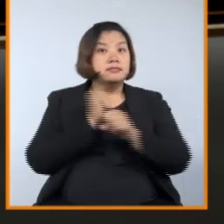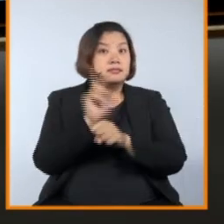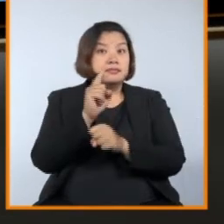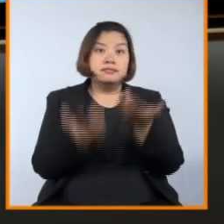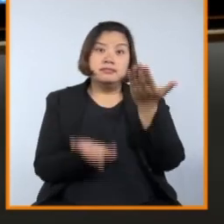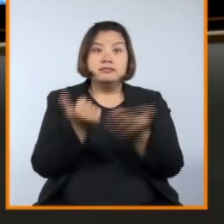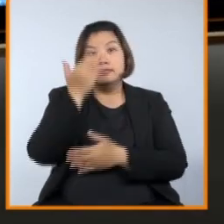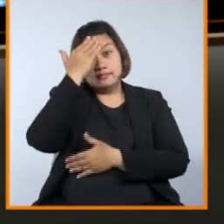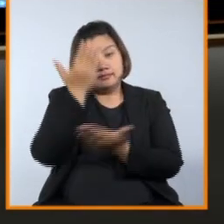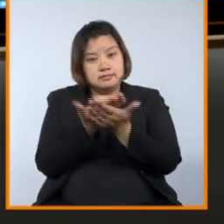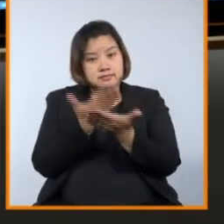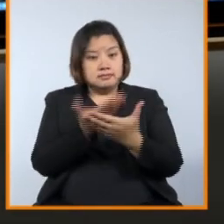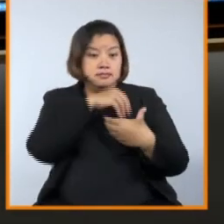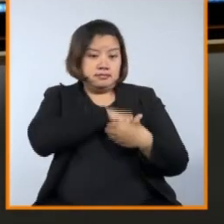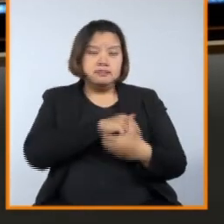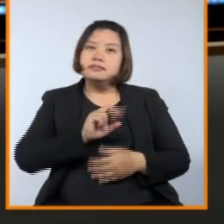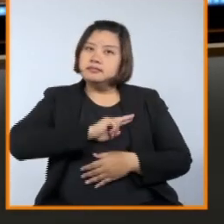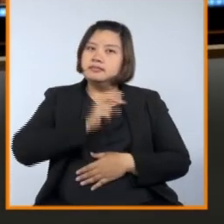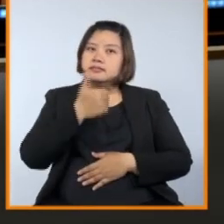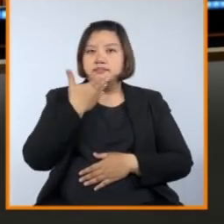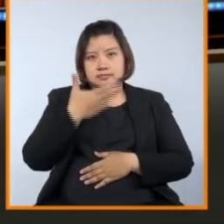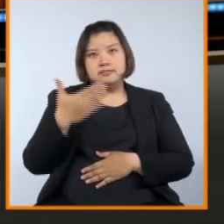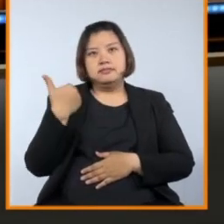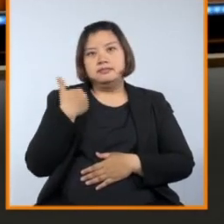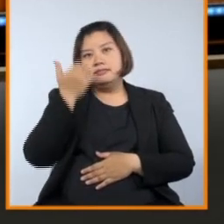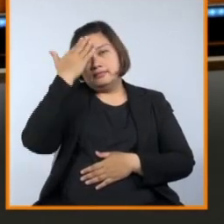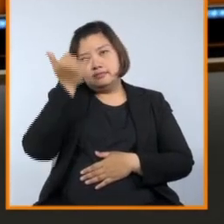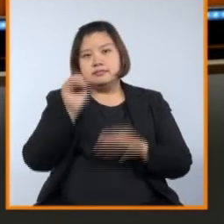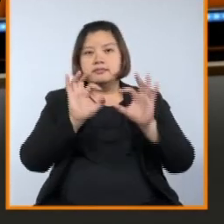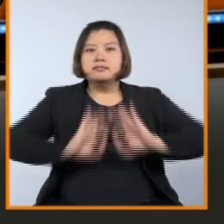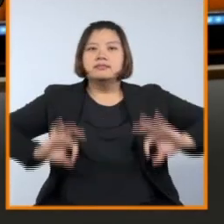ามารถสร้างรายได้ให้กับตัวเราได้ไปตลอดด้วยนี่คืออีกหนึ่งมุมมองที่นำมาฝากกันนะคะ